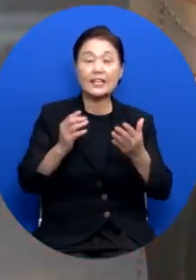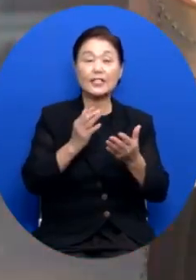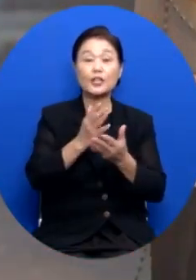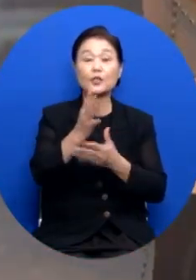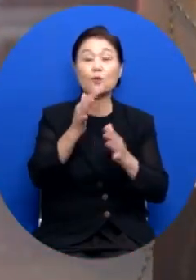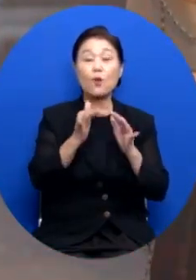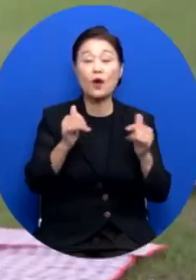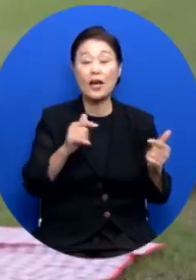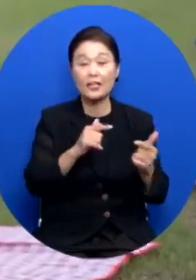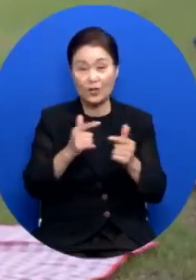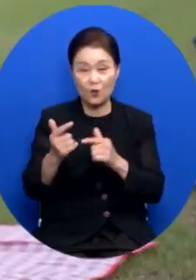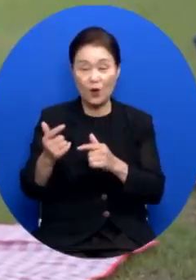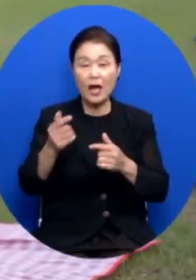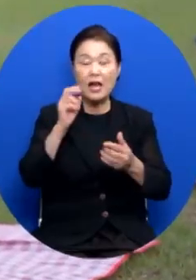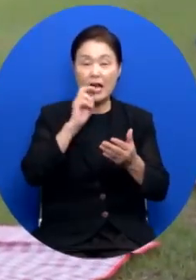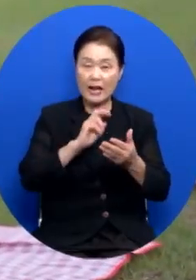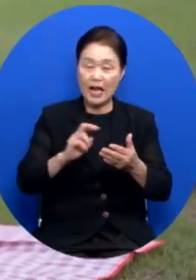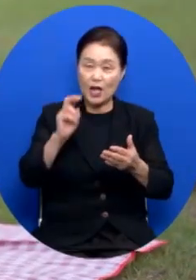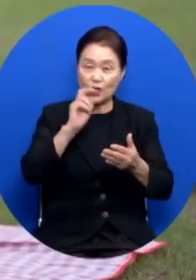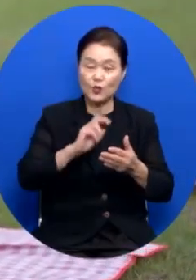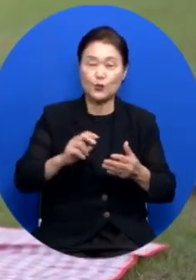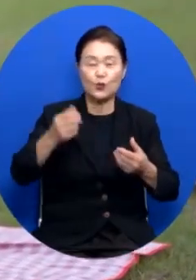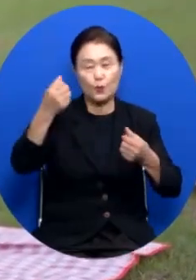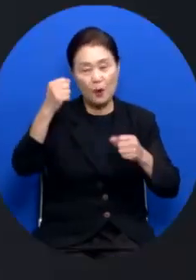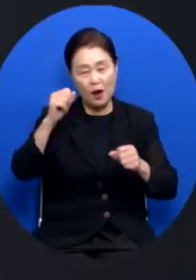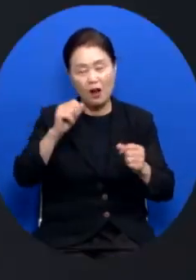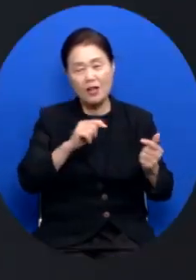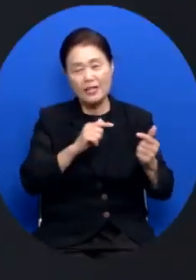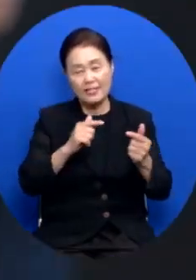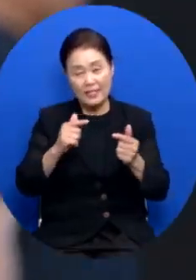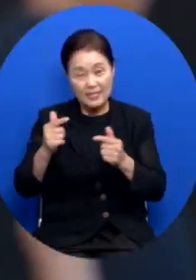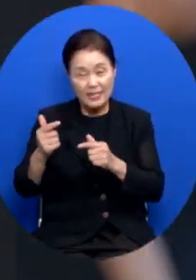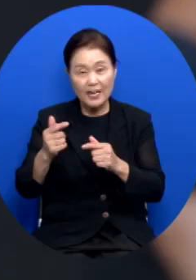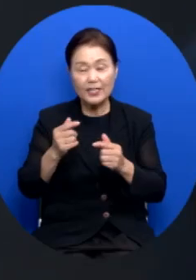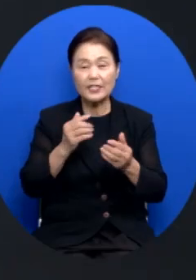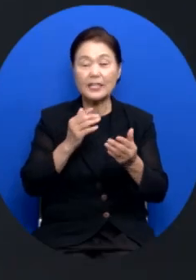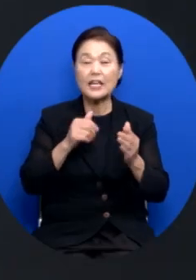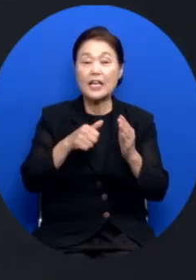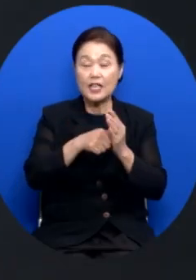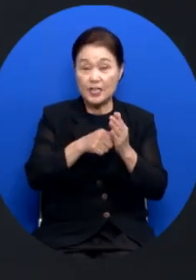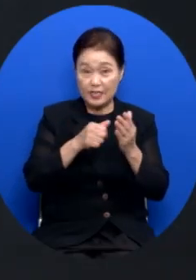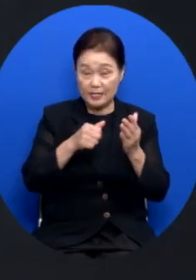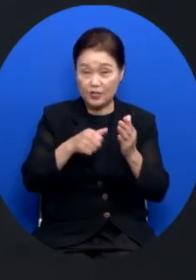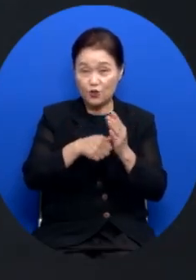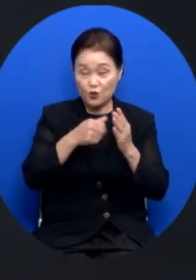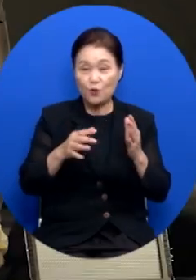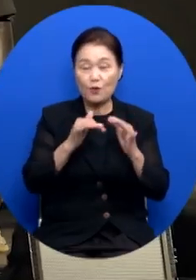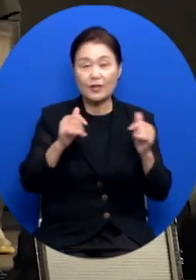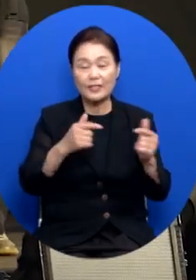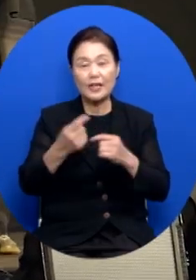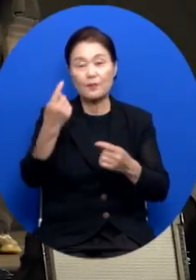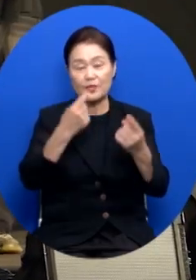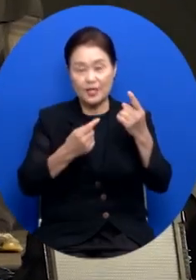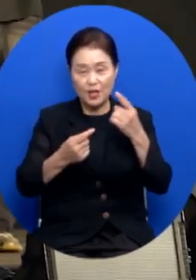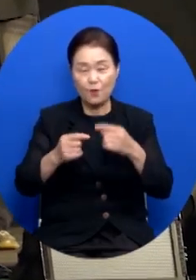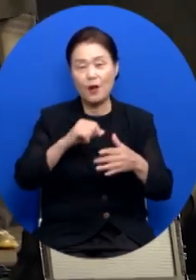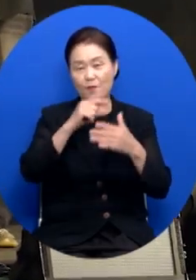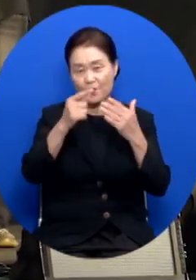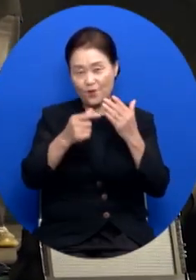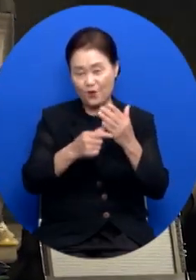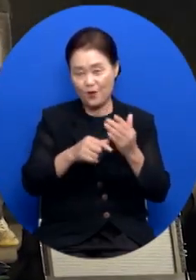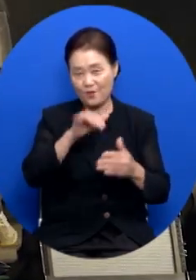킴, K-POP 가수 피터, 래퍼 다비드 남과 진영, 프라이드 밴드 등이 출연해 다채로운 무대를